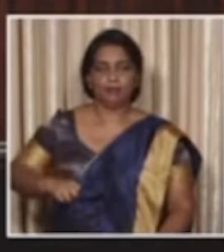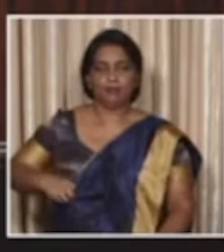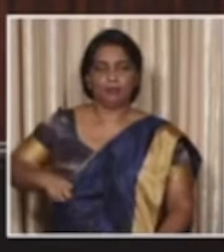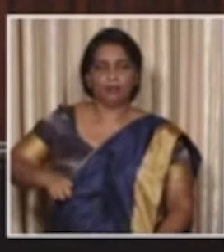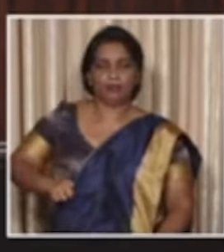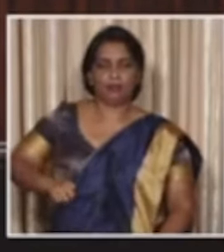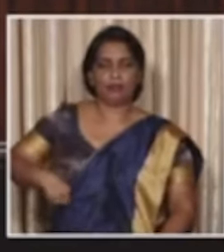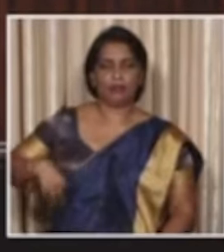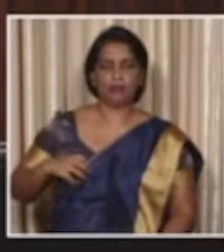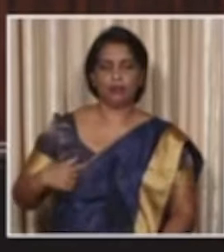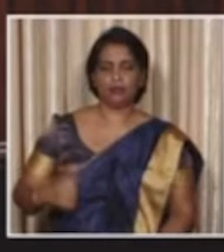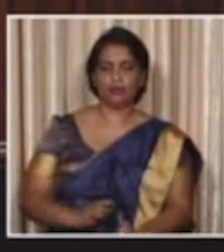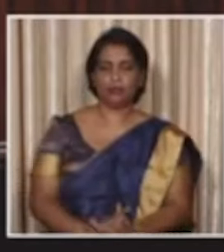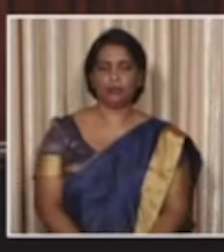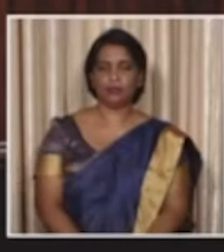ප්ලීස්